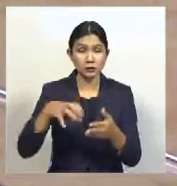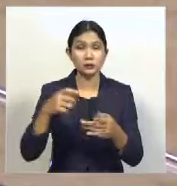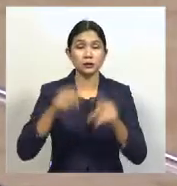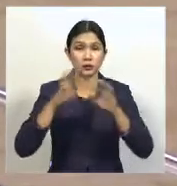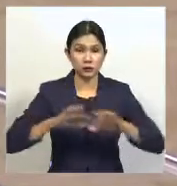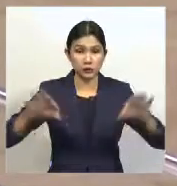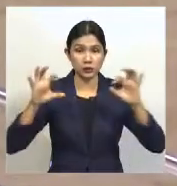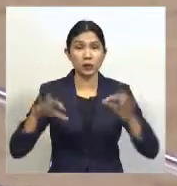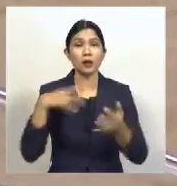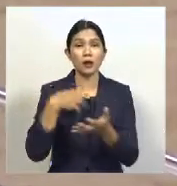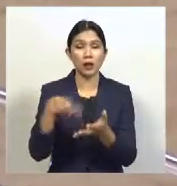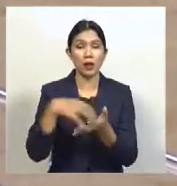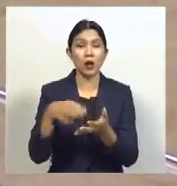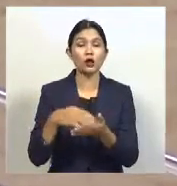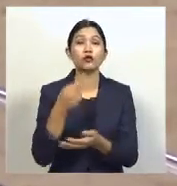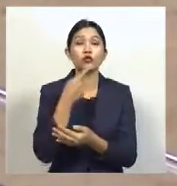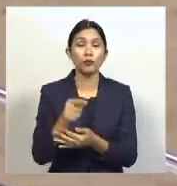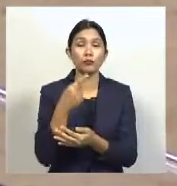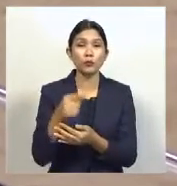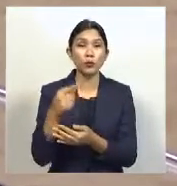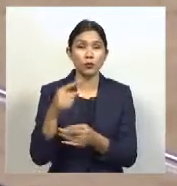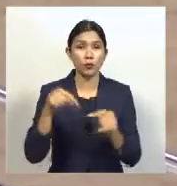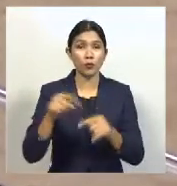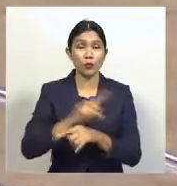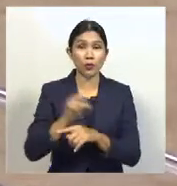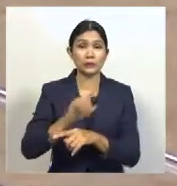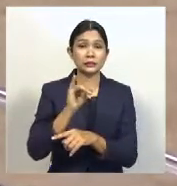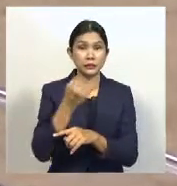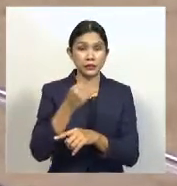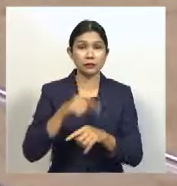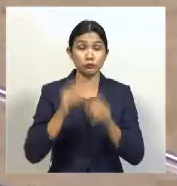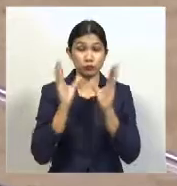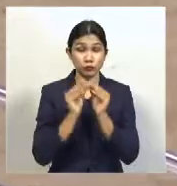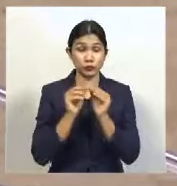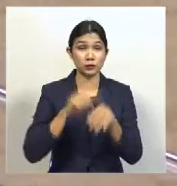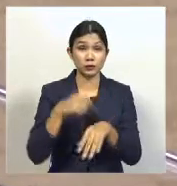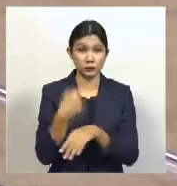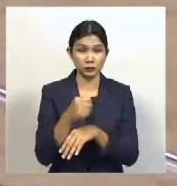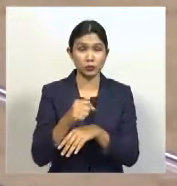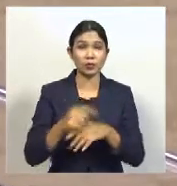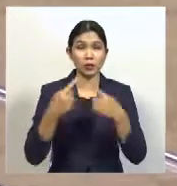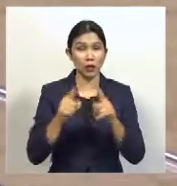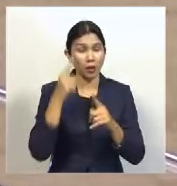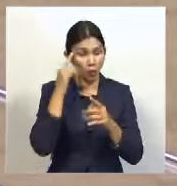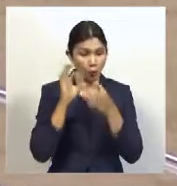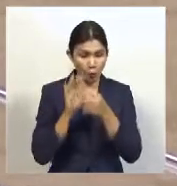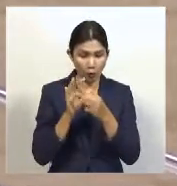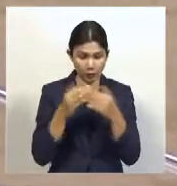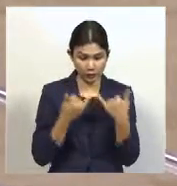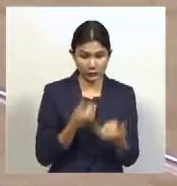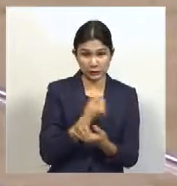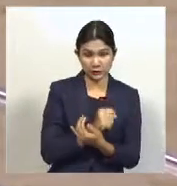จะพร้อมกันแถลงแล้วก็ตอบคำถามในวันจันทร์ซึ่งเราจะประชุมกัน10โมงแต่ท่านนายกมีความห่วงใยว่าวันนี้วันที่